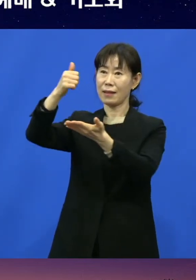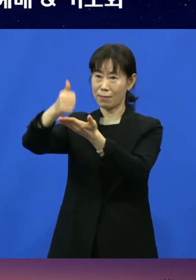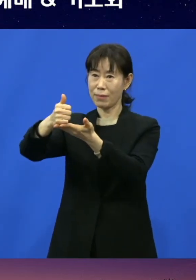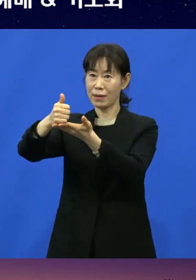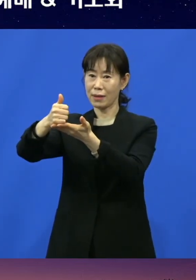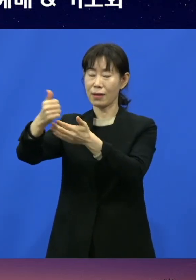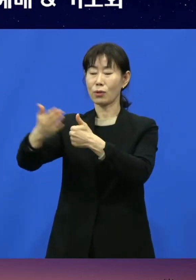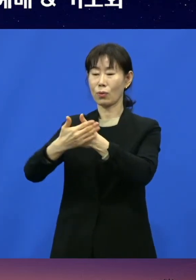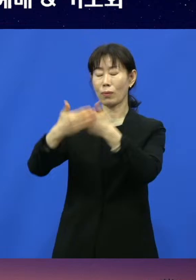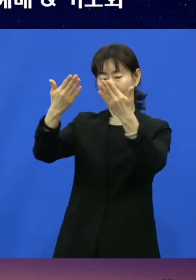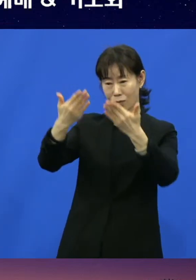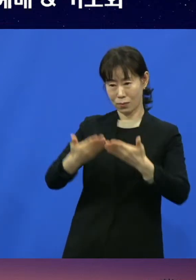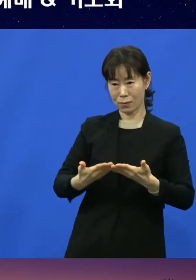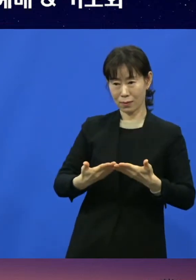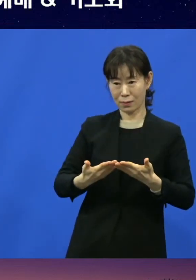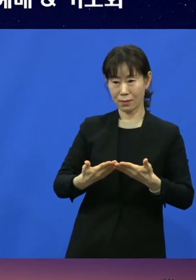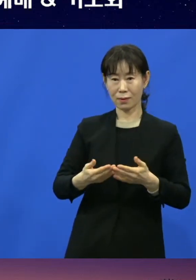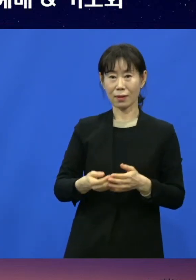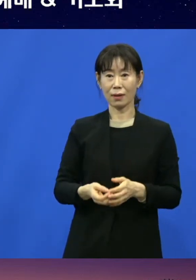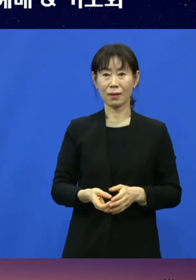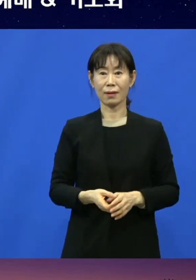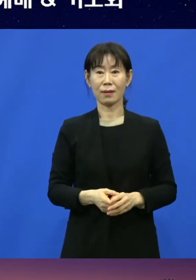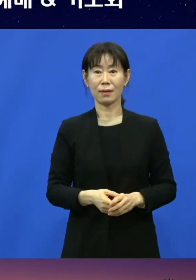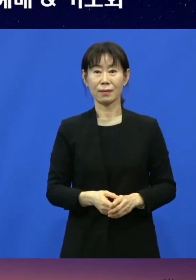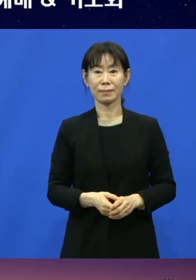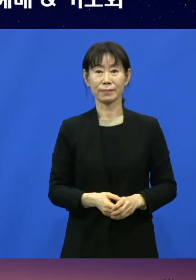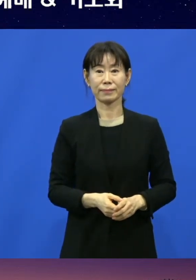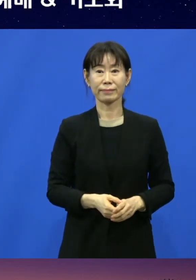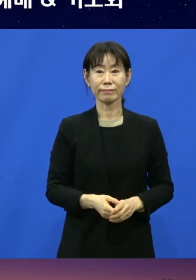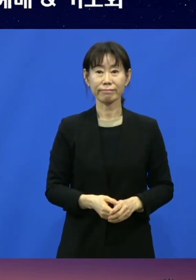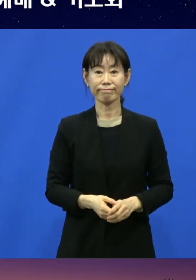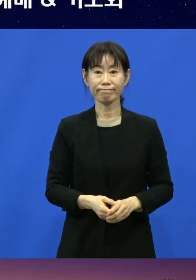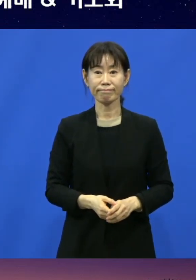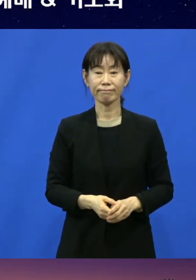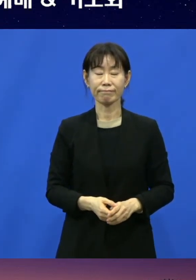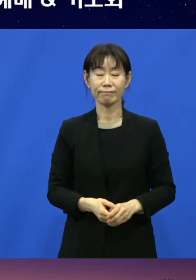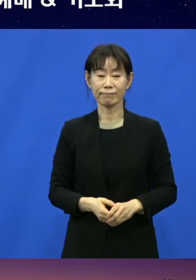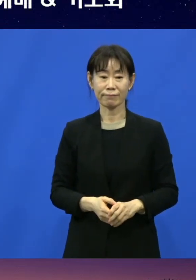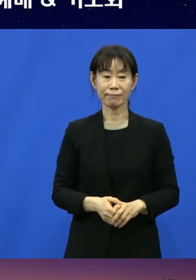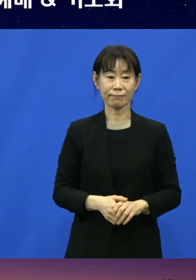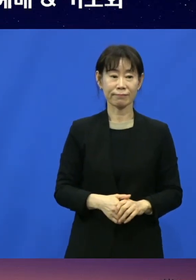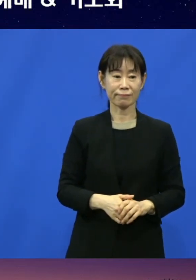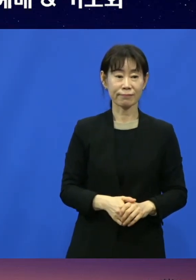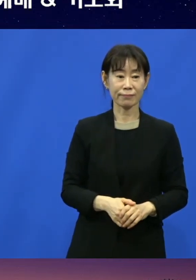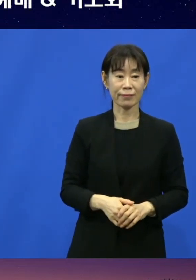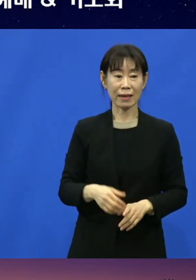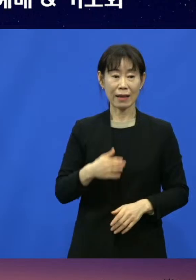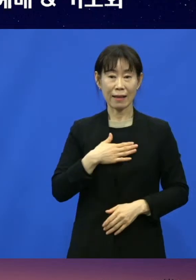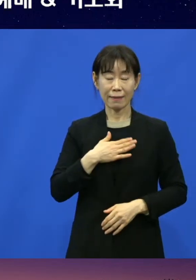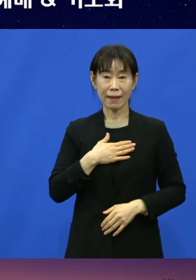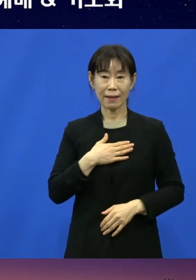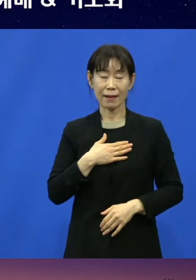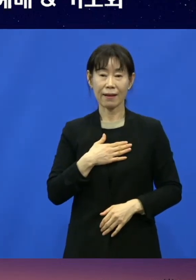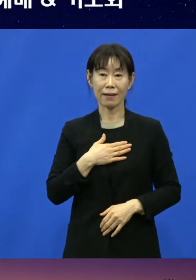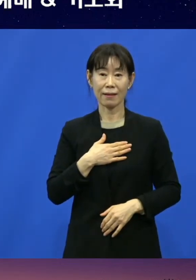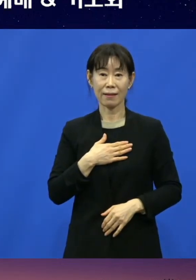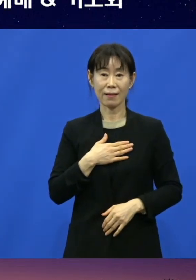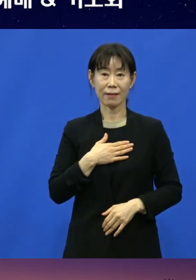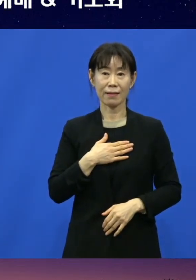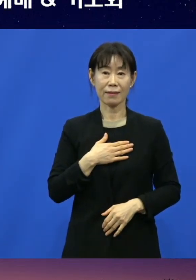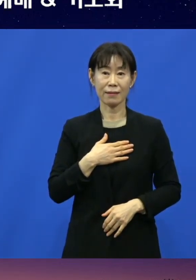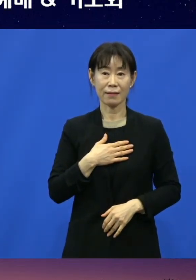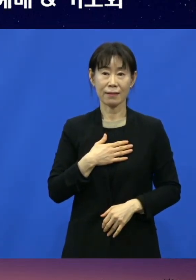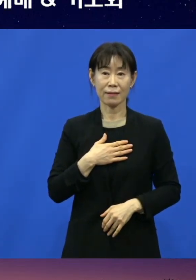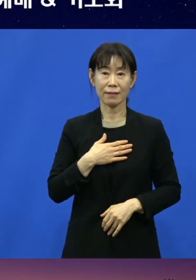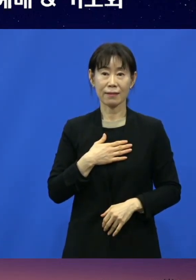거예요. 그 보화를 발견했기 때문에 거기서 나오는 에너지가 있는 거예요. 내가 아무리 포기하려고 해도